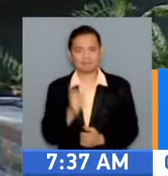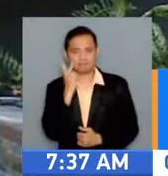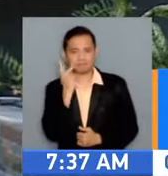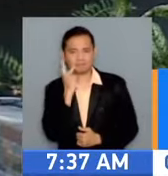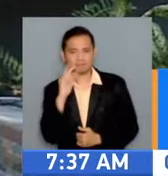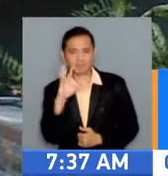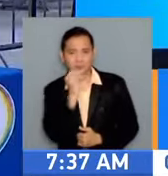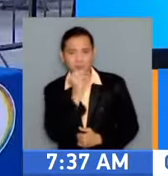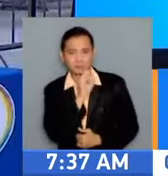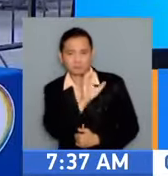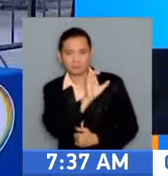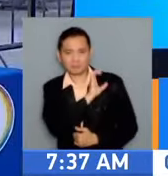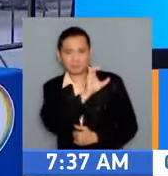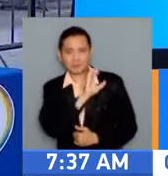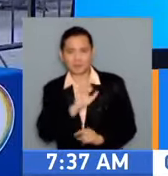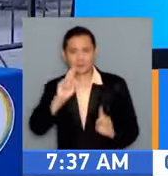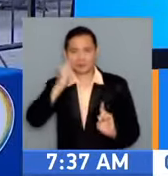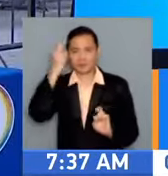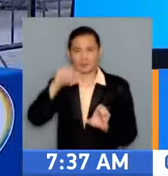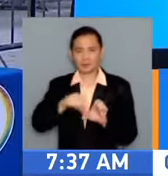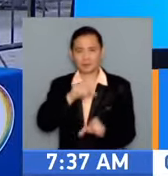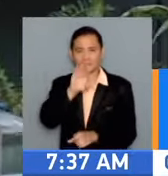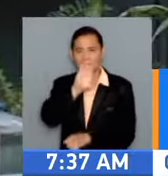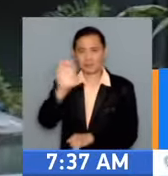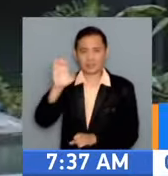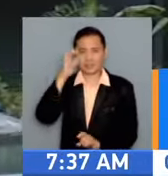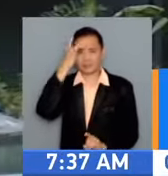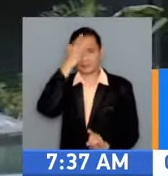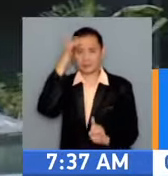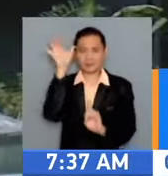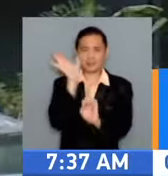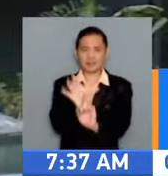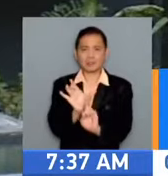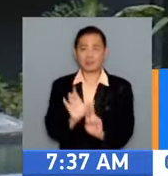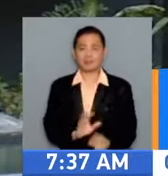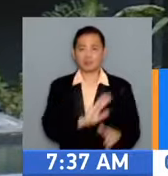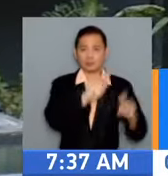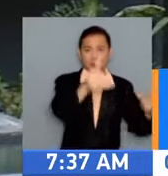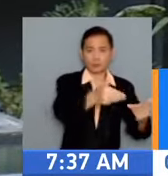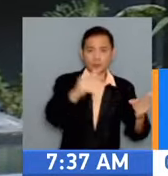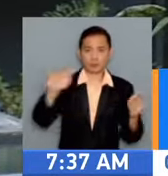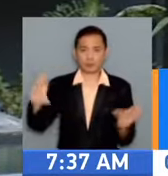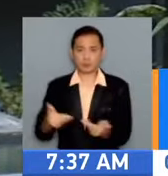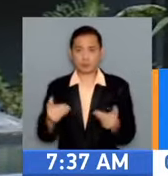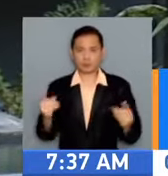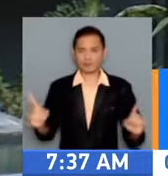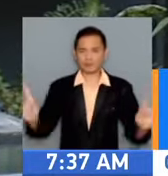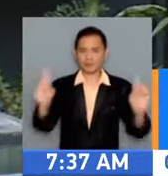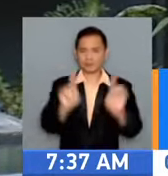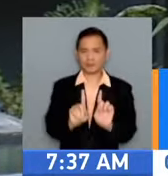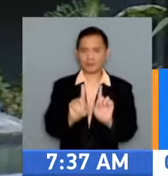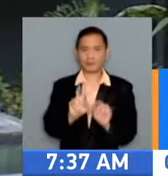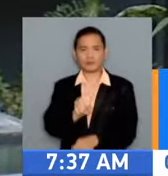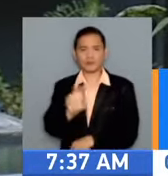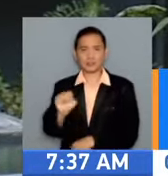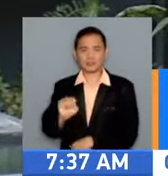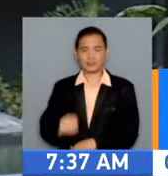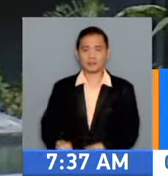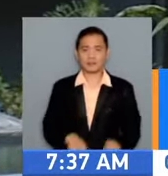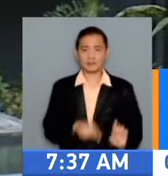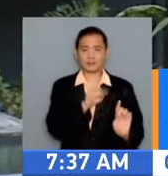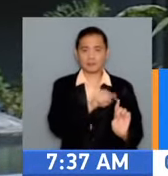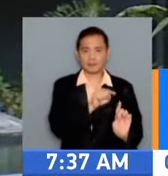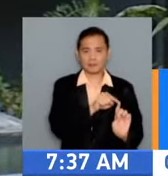UH Quiz B. Ayan, kikilalanin natin ang dalawang magkaharap ngayong umaga. Ito na siya. Ang first one is a grade